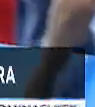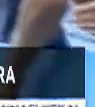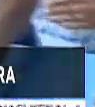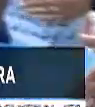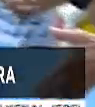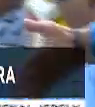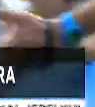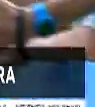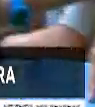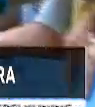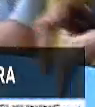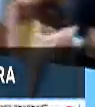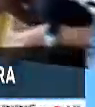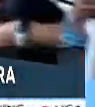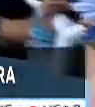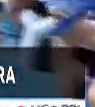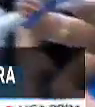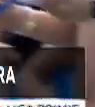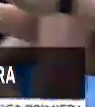Seth Cruz kekal jersey kuning.